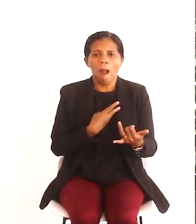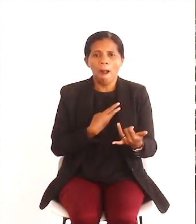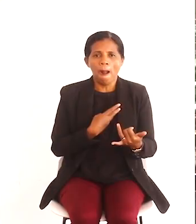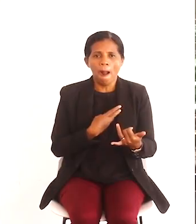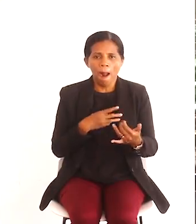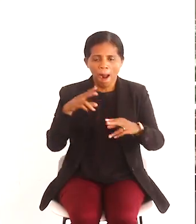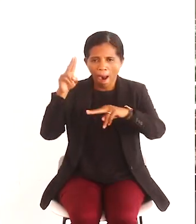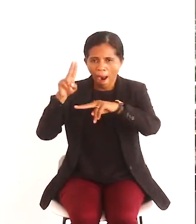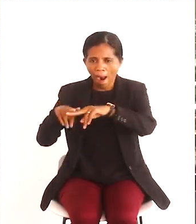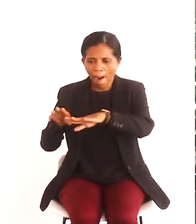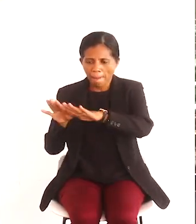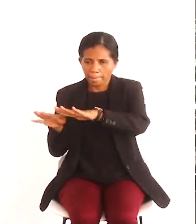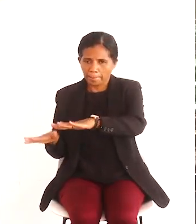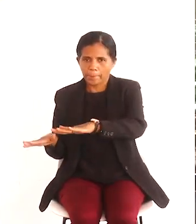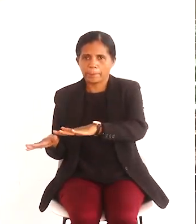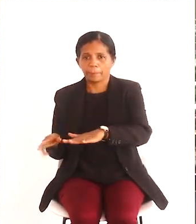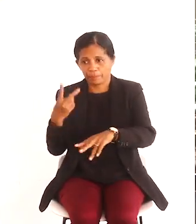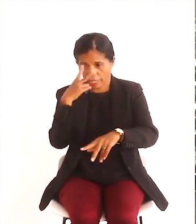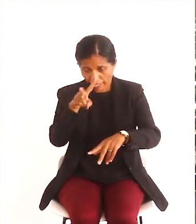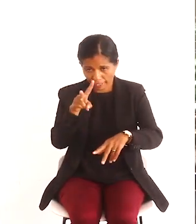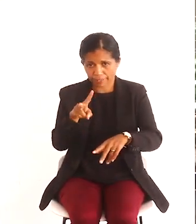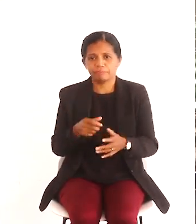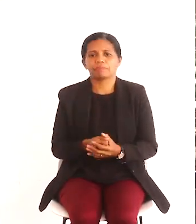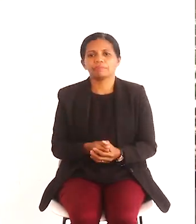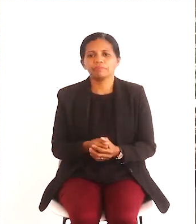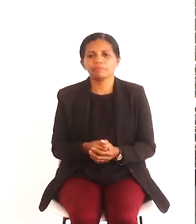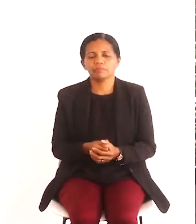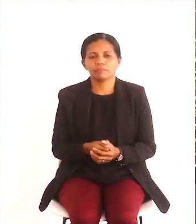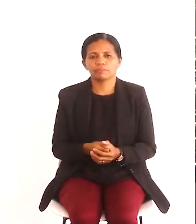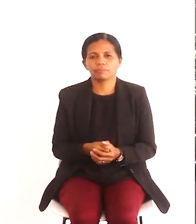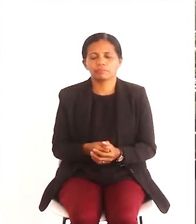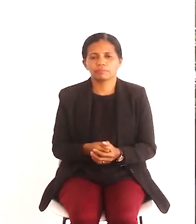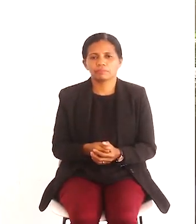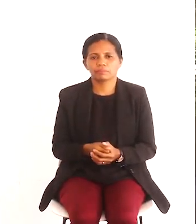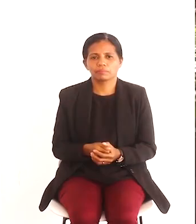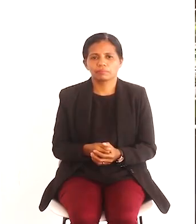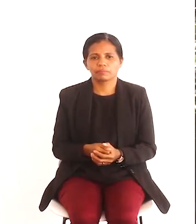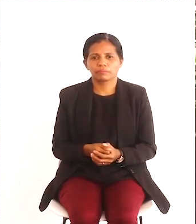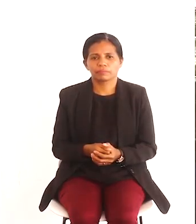uja matras. Oke, hari hau ni pojisaun. Aing hanesane.